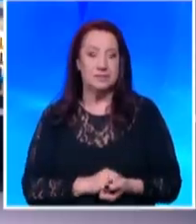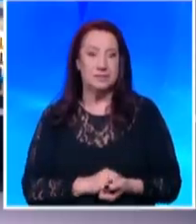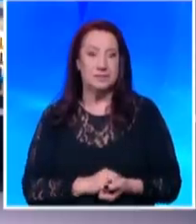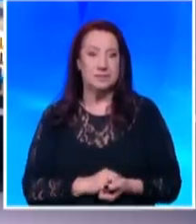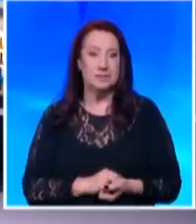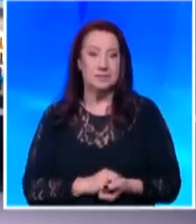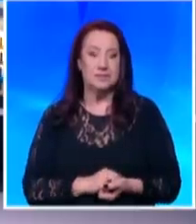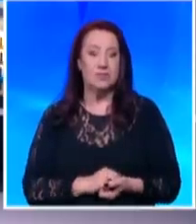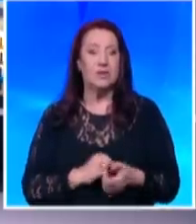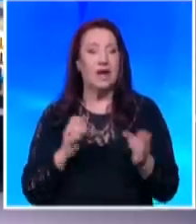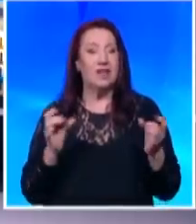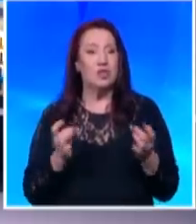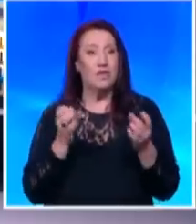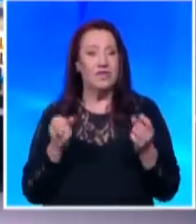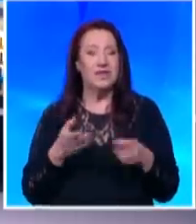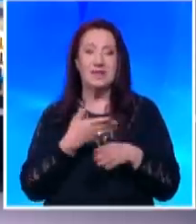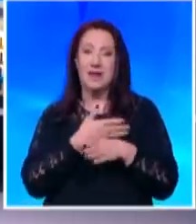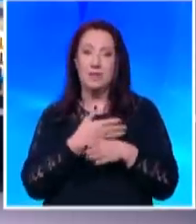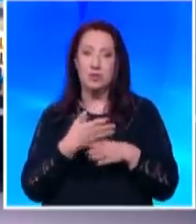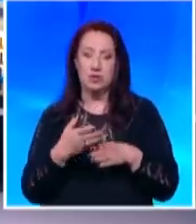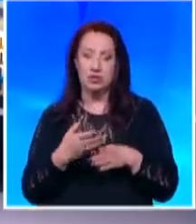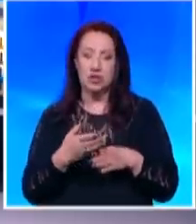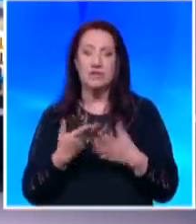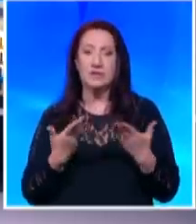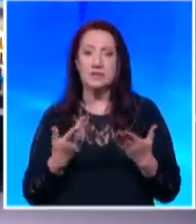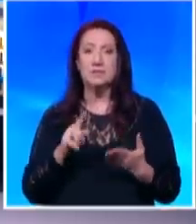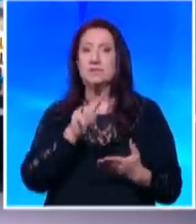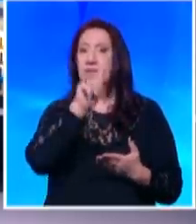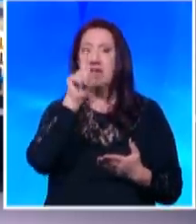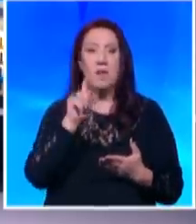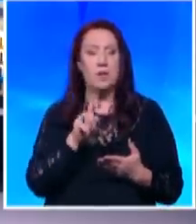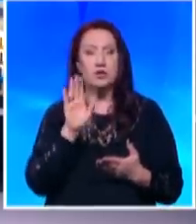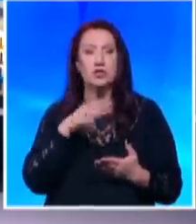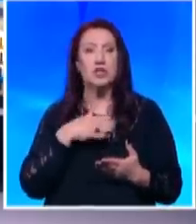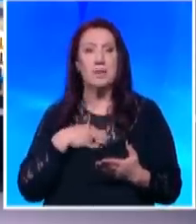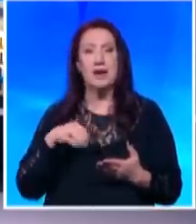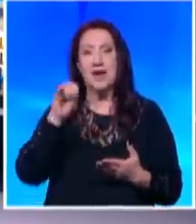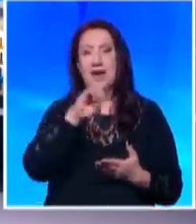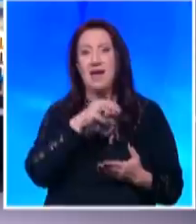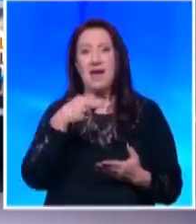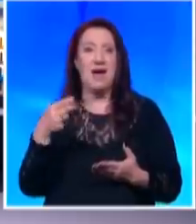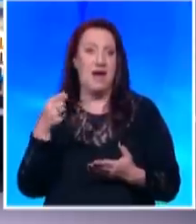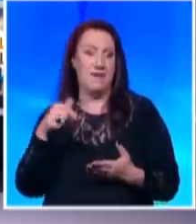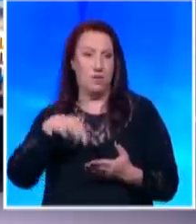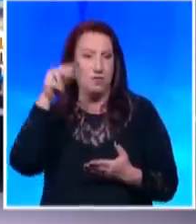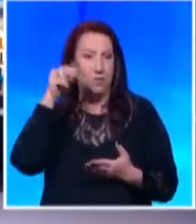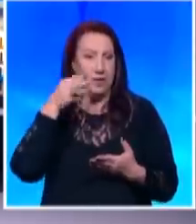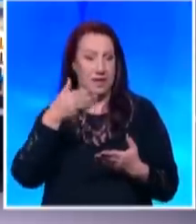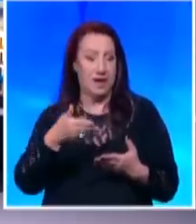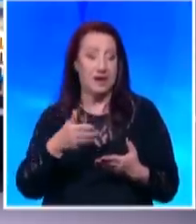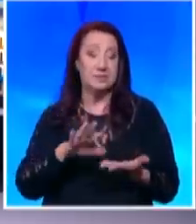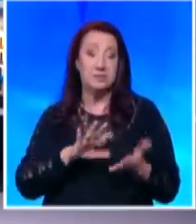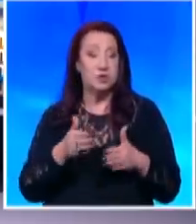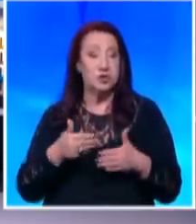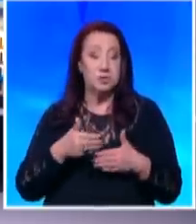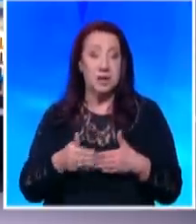BTV новините на 9 май продължават с въпроса за еврото. България полага усилия да приеме единната европейска валута най-късно